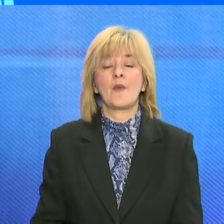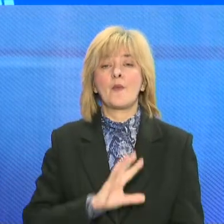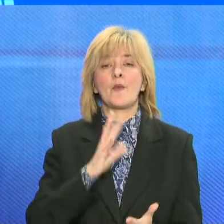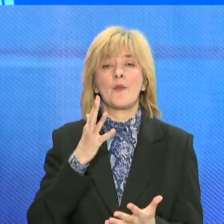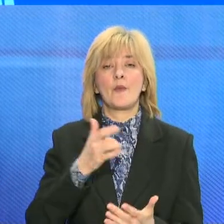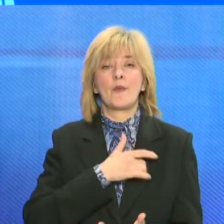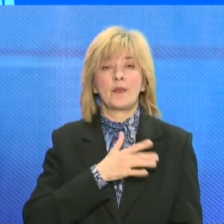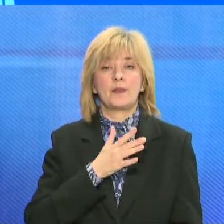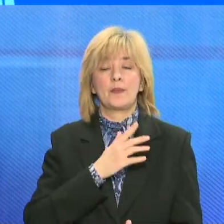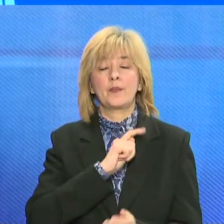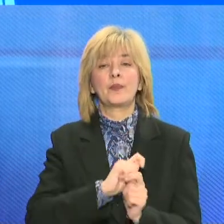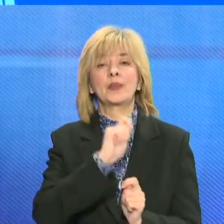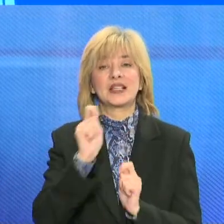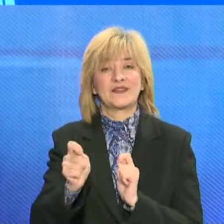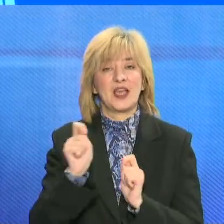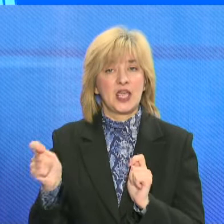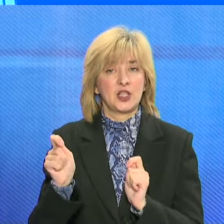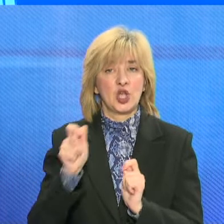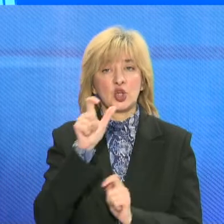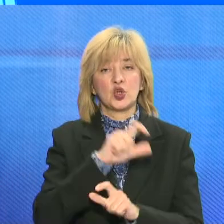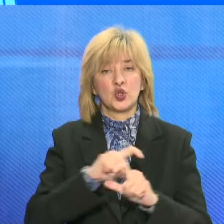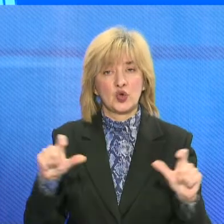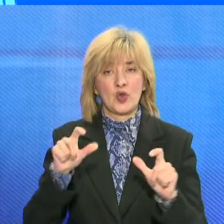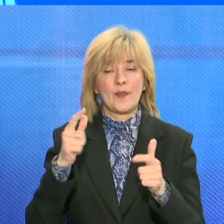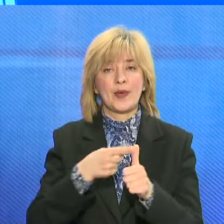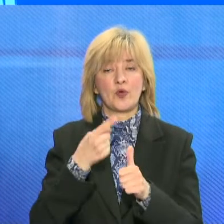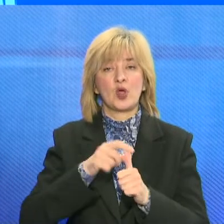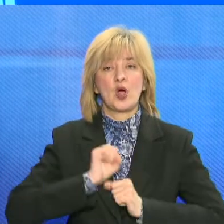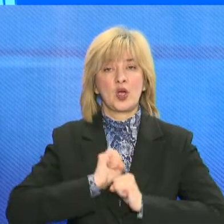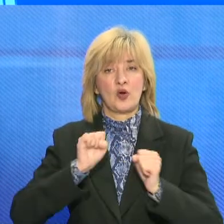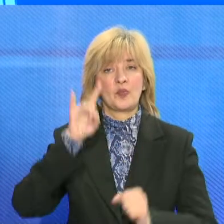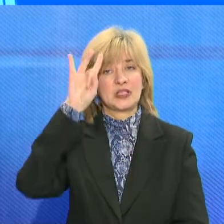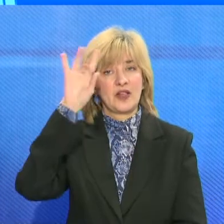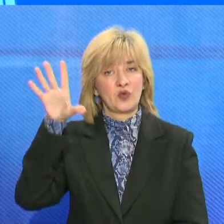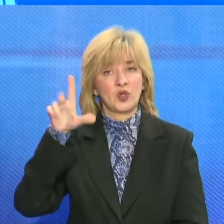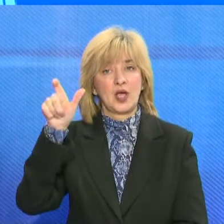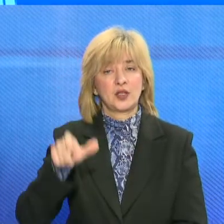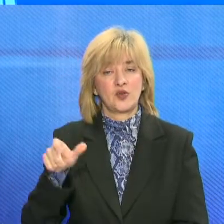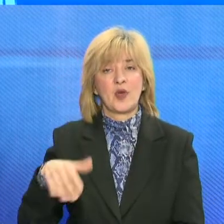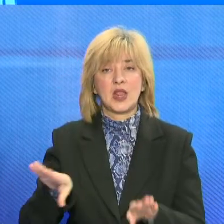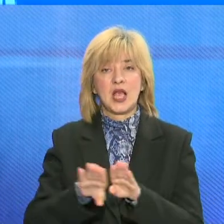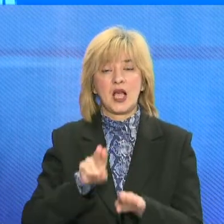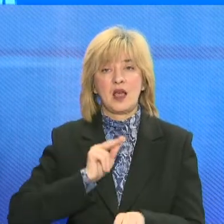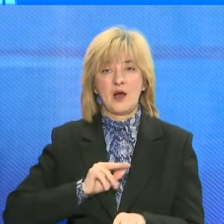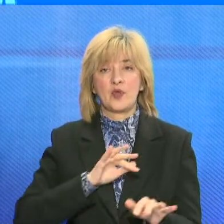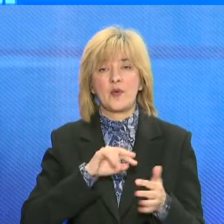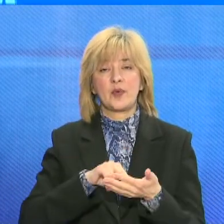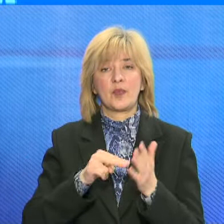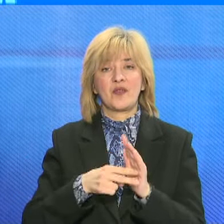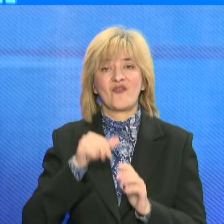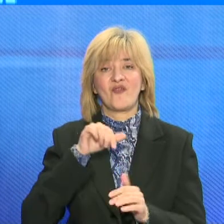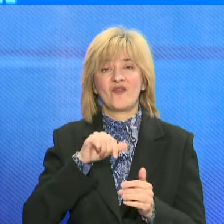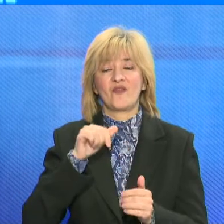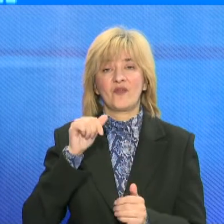Присвоение школам, навучальным установам, принимание именов героев и славутых особ. Такая работа, предугледженная в рамках года